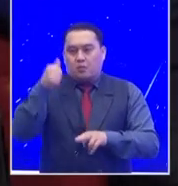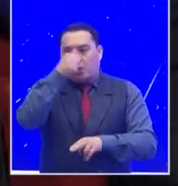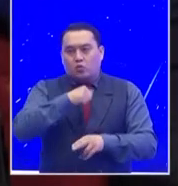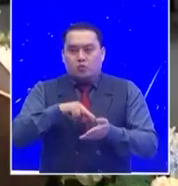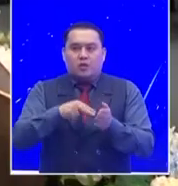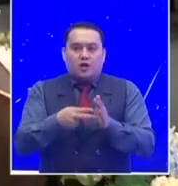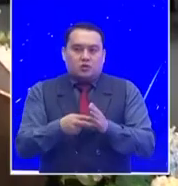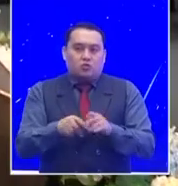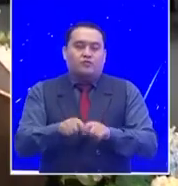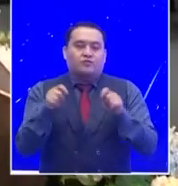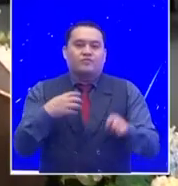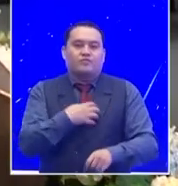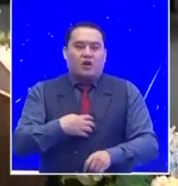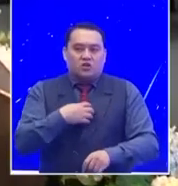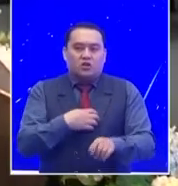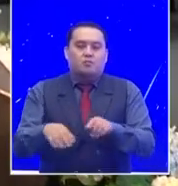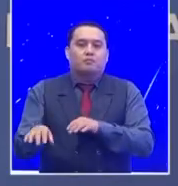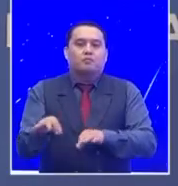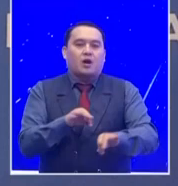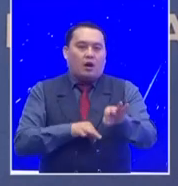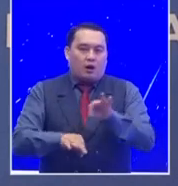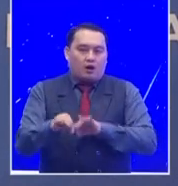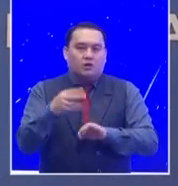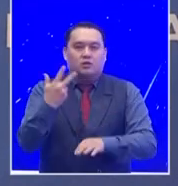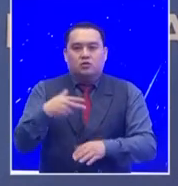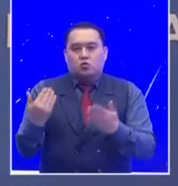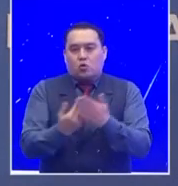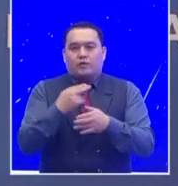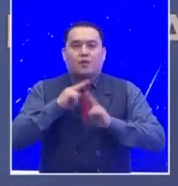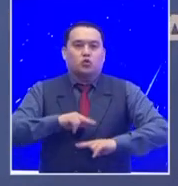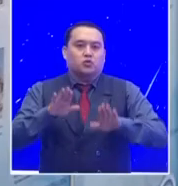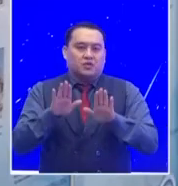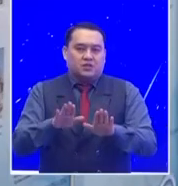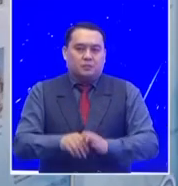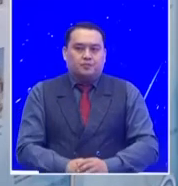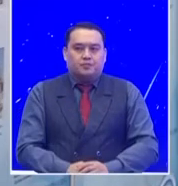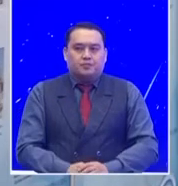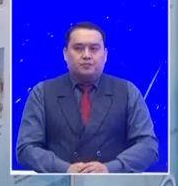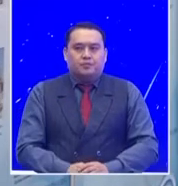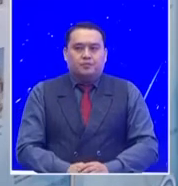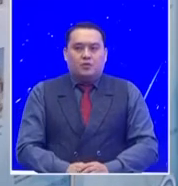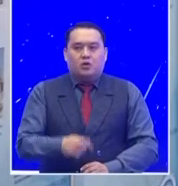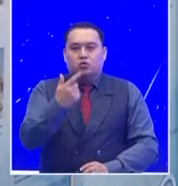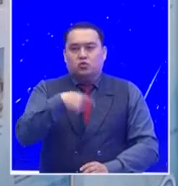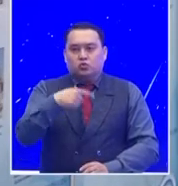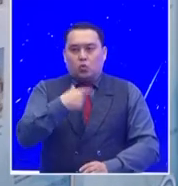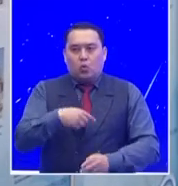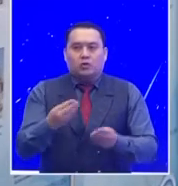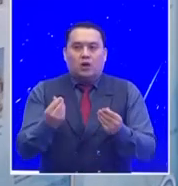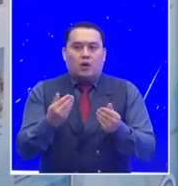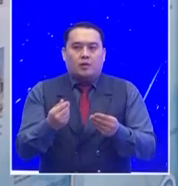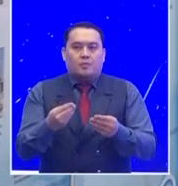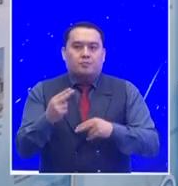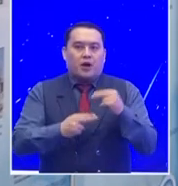планируют запустить еще один важный проект, который откроет более 30 новых рабочих мест. За счет собственных средств была